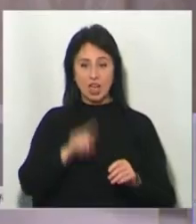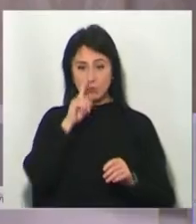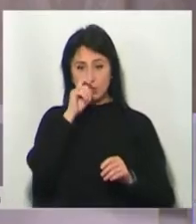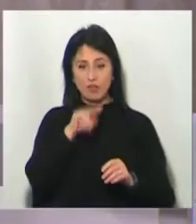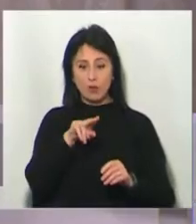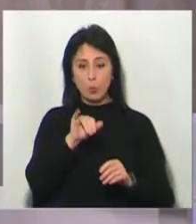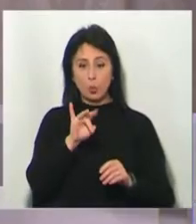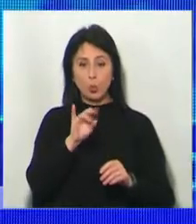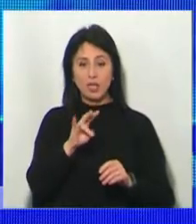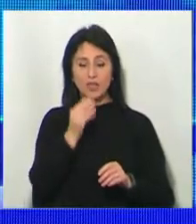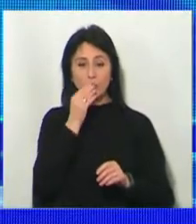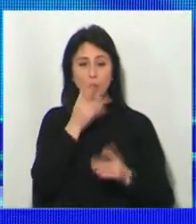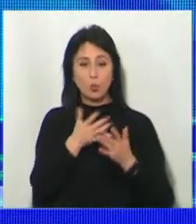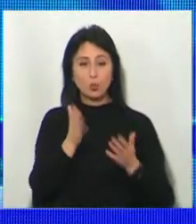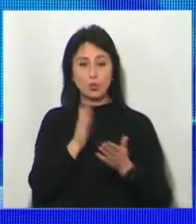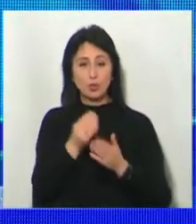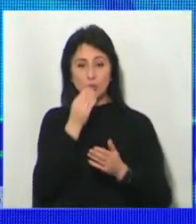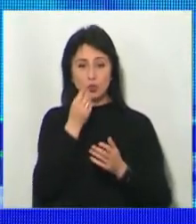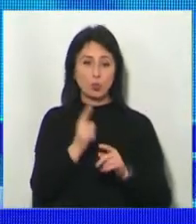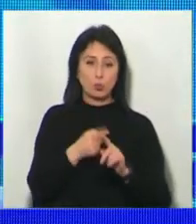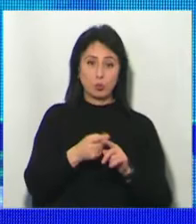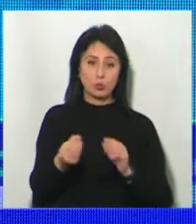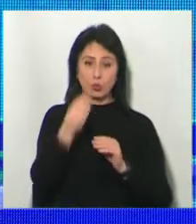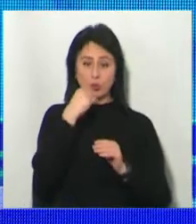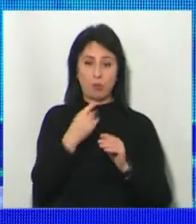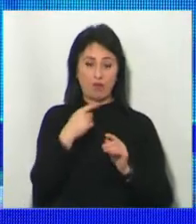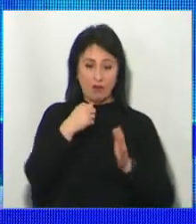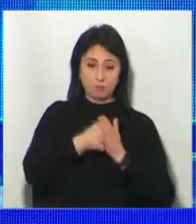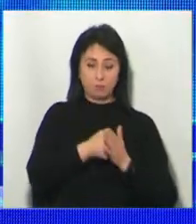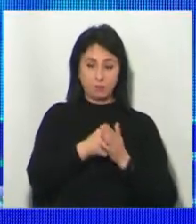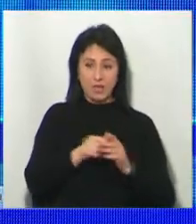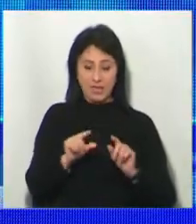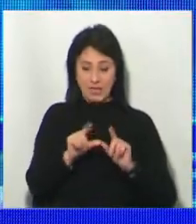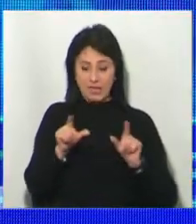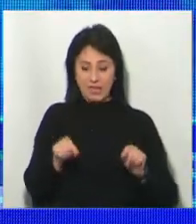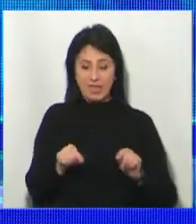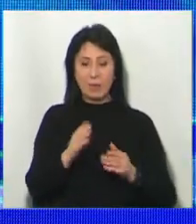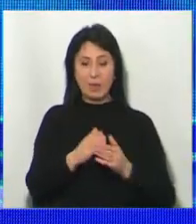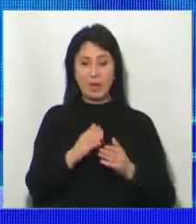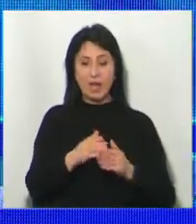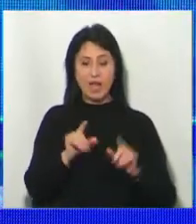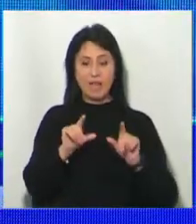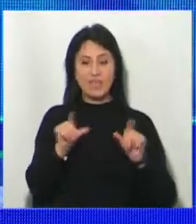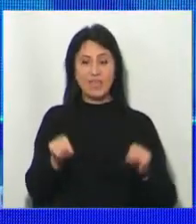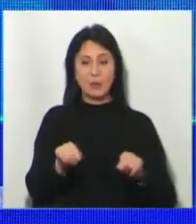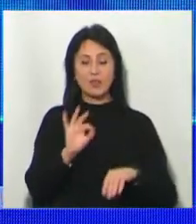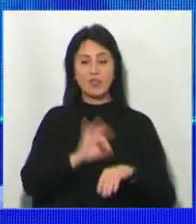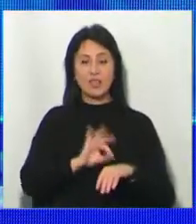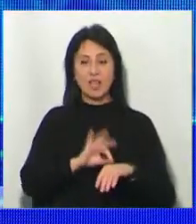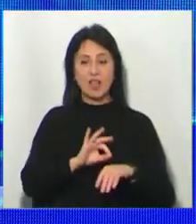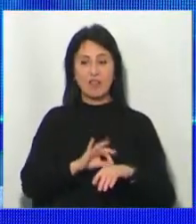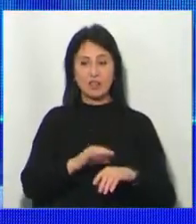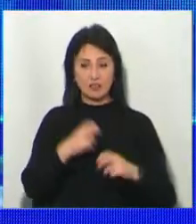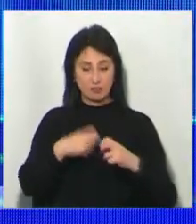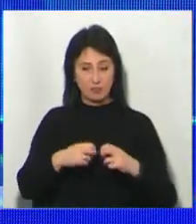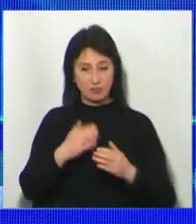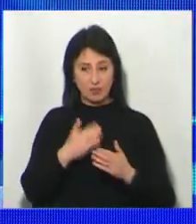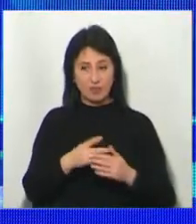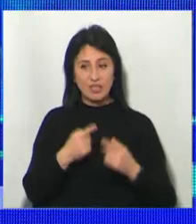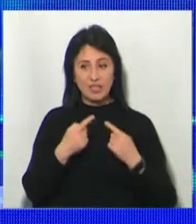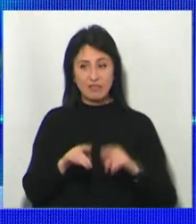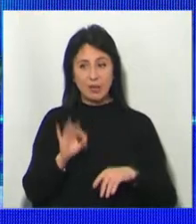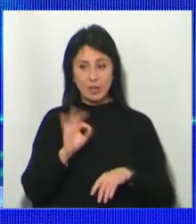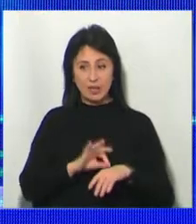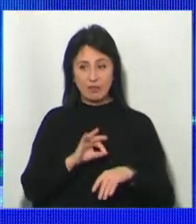პურინების შემცველ პროდუქტებს და იმ შემთხვევაში, როდესაც თირკმელებში არის ისეთი დაავადებები, დაზიანებები ან